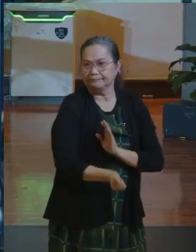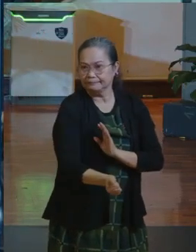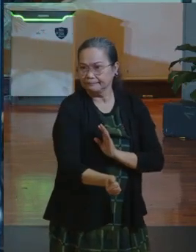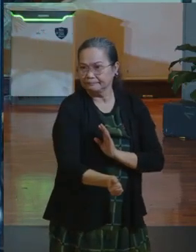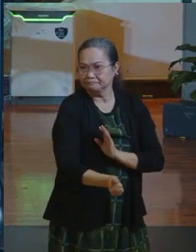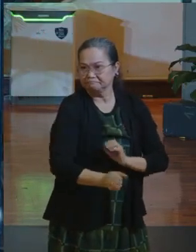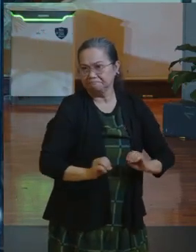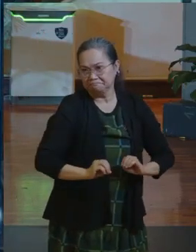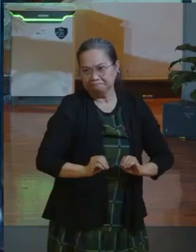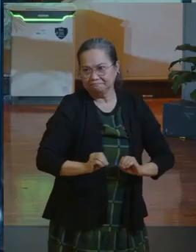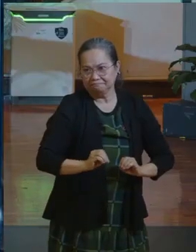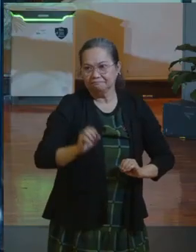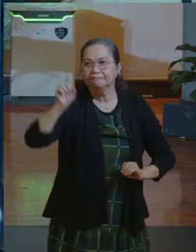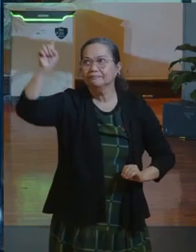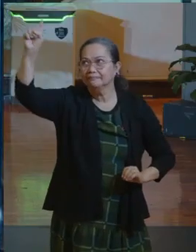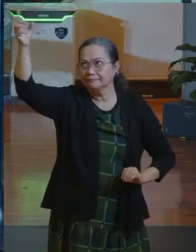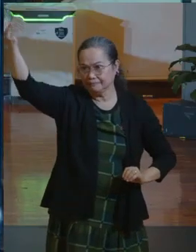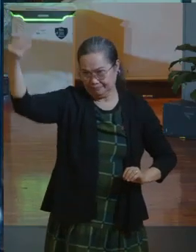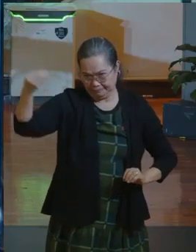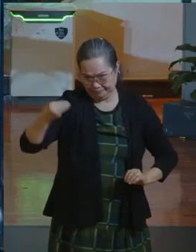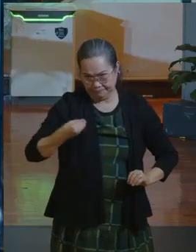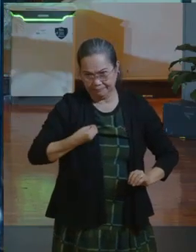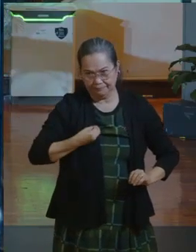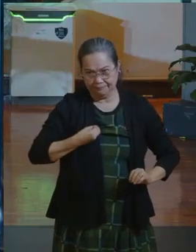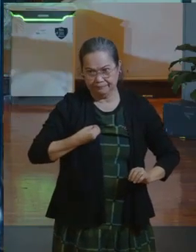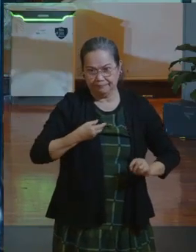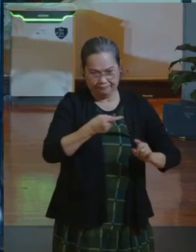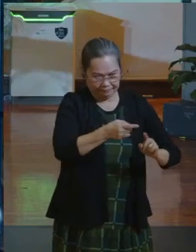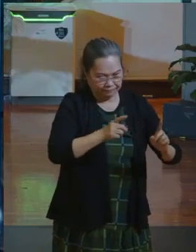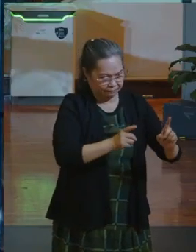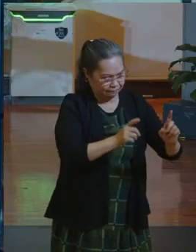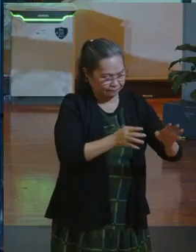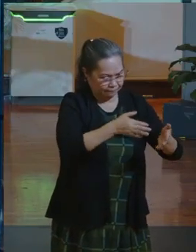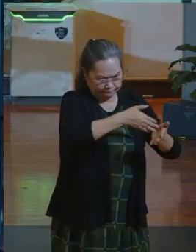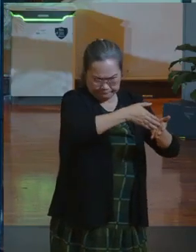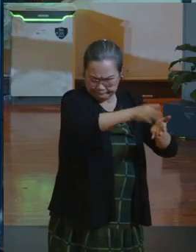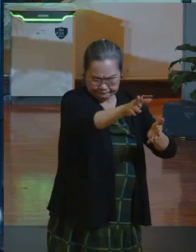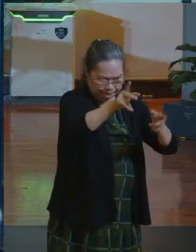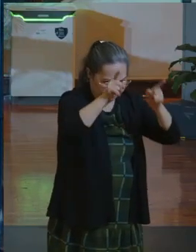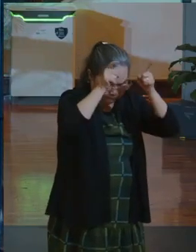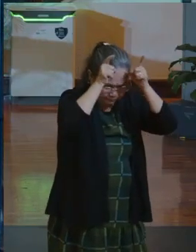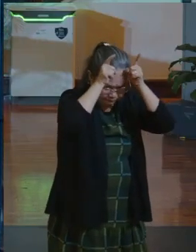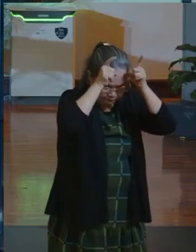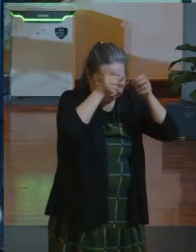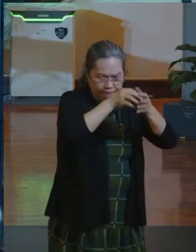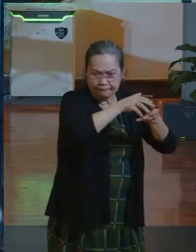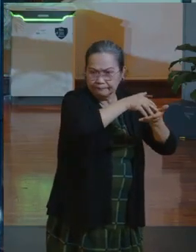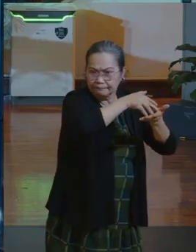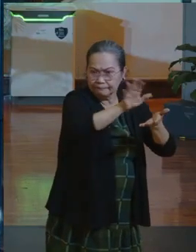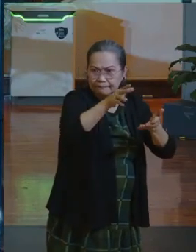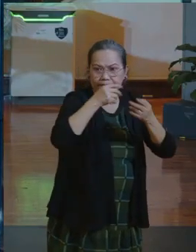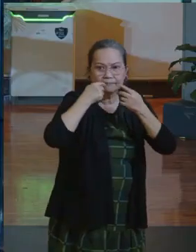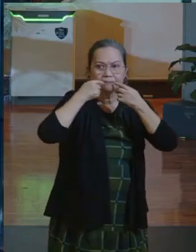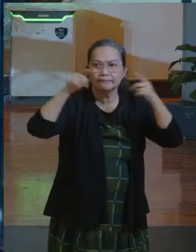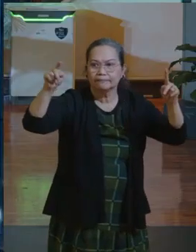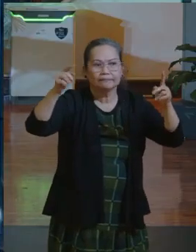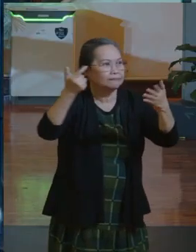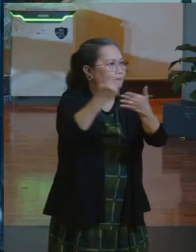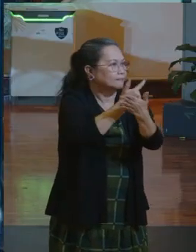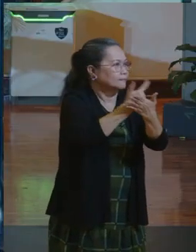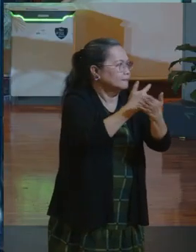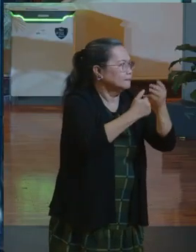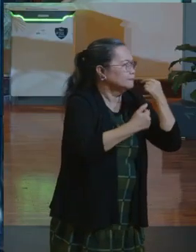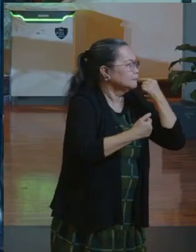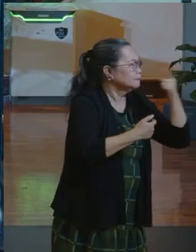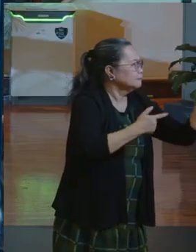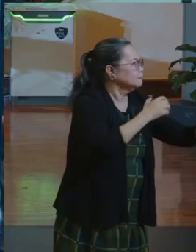Binigyan sila ng papangyarihan na magpagaling, magpalayas ng demonyo, iproklama ang gospel. Binigay sa kanila yung